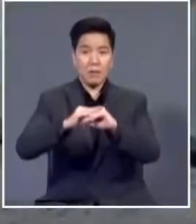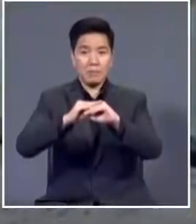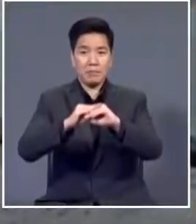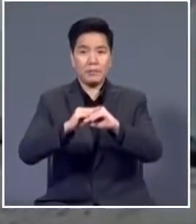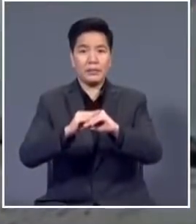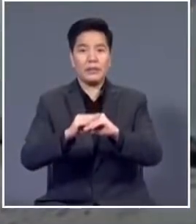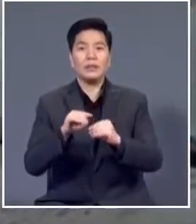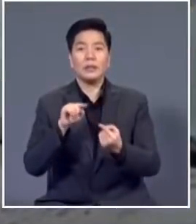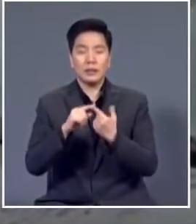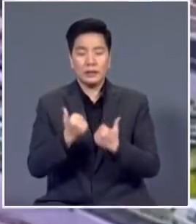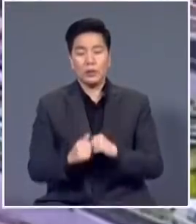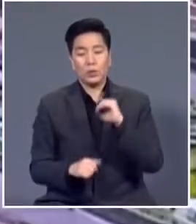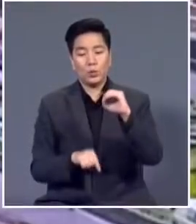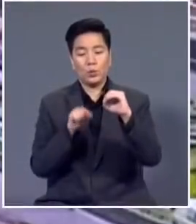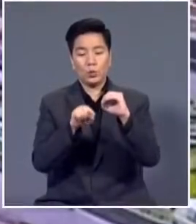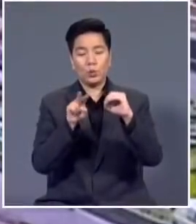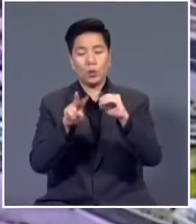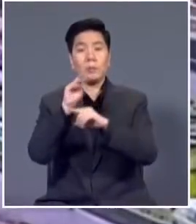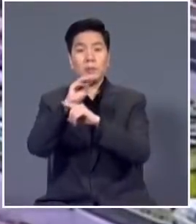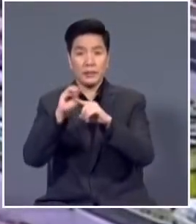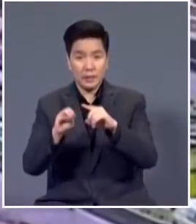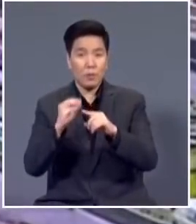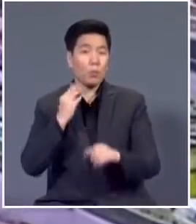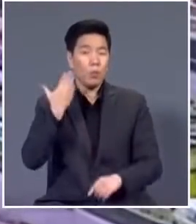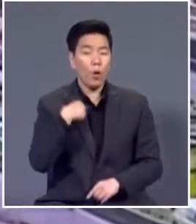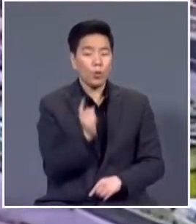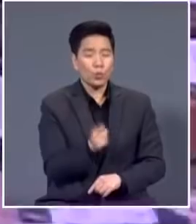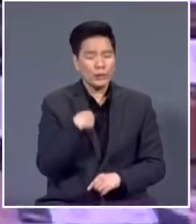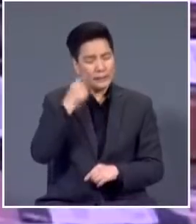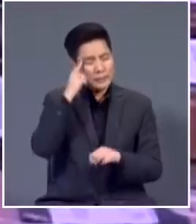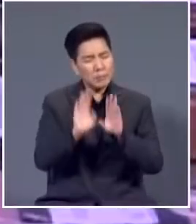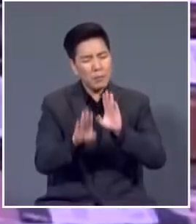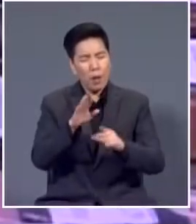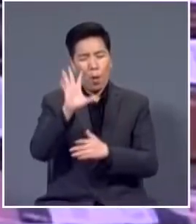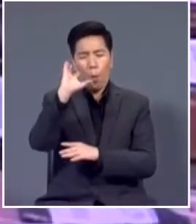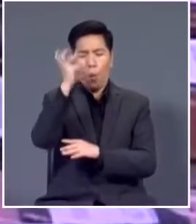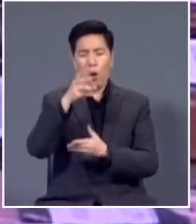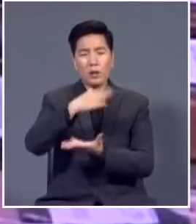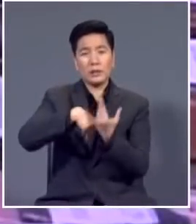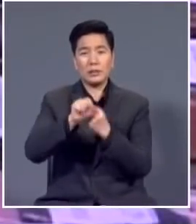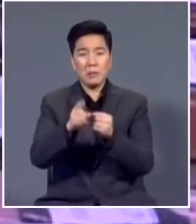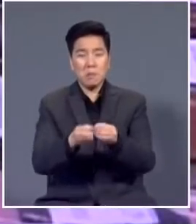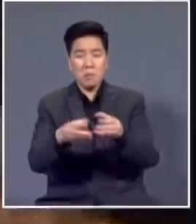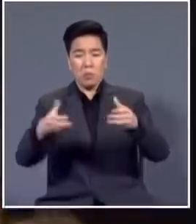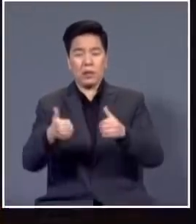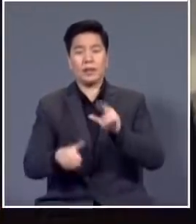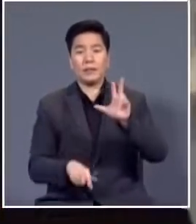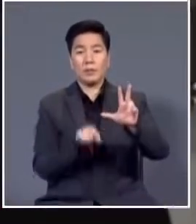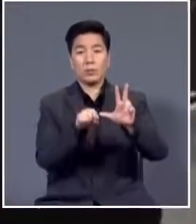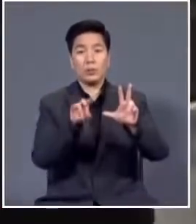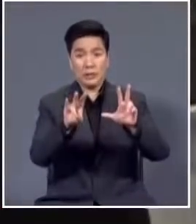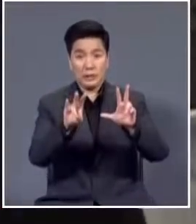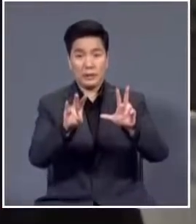เพิ่มไปปีละ 0.2% นะครับจากเดิมที่เคยประมาณว่าเศรษฐกิจโลกจะเติบโตได้จาก 103.7